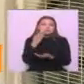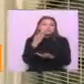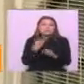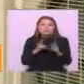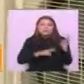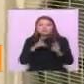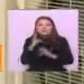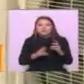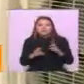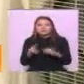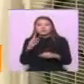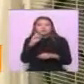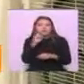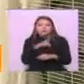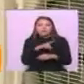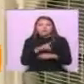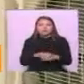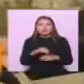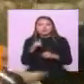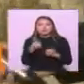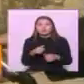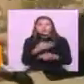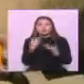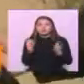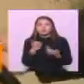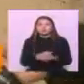заводы или что-то что-то не так Это явно не